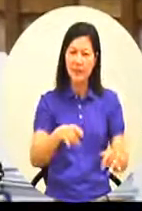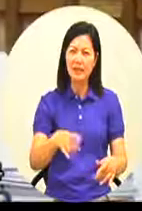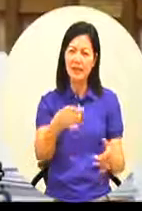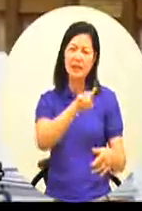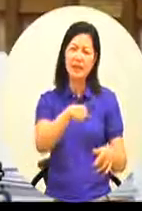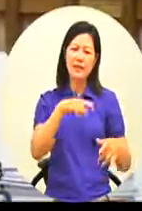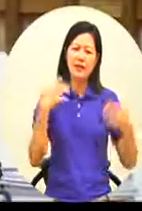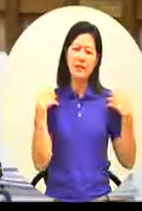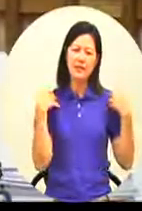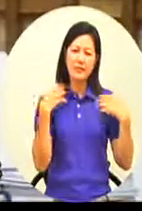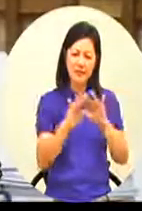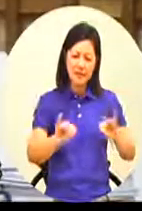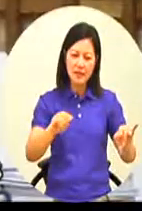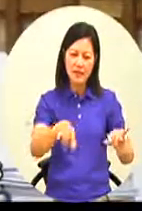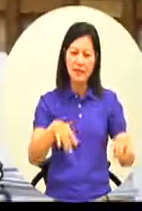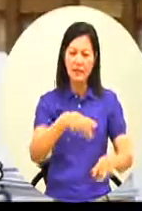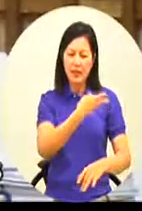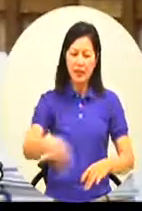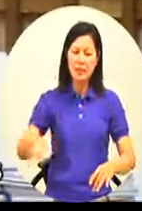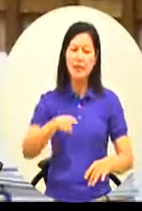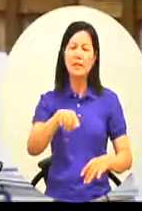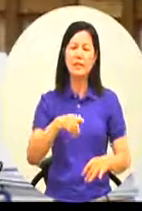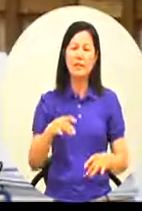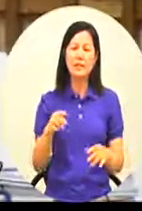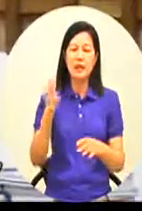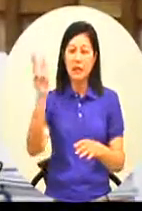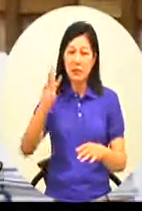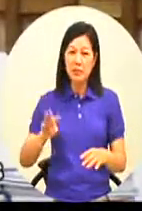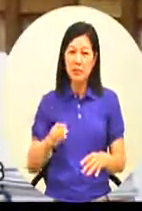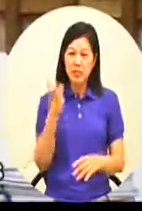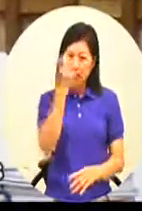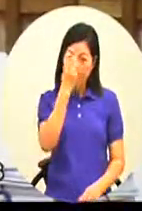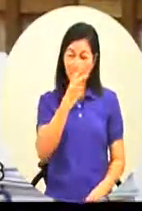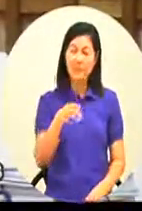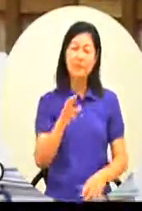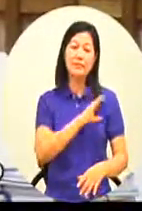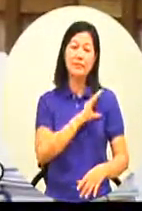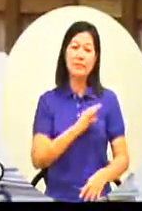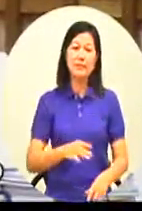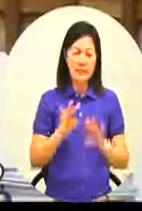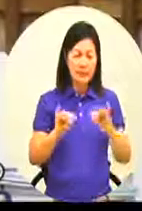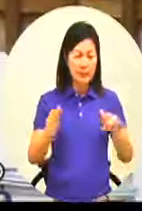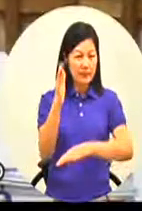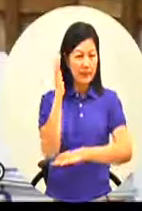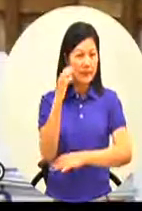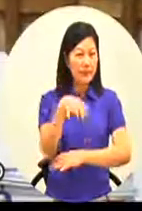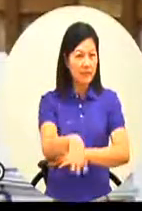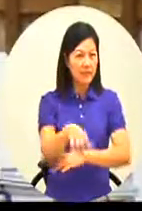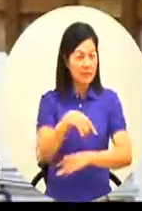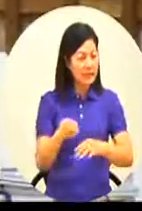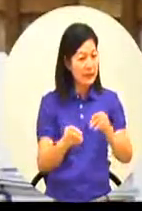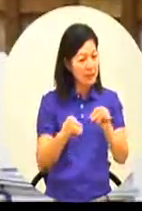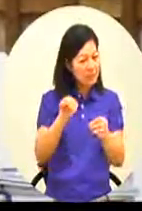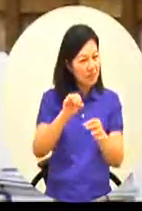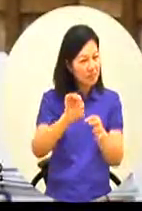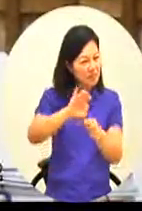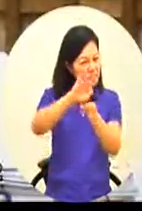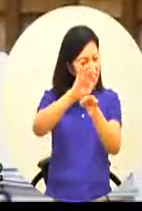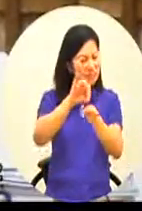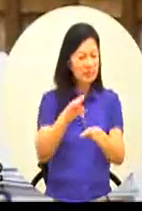啦，那水利局水官啦，你做到地政局这个要调整的趴